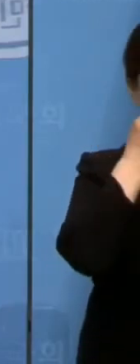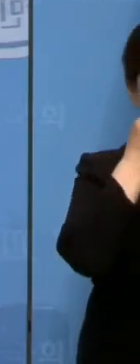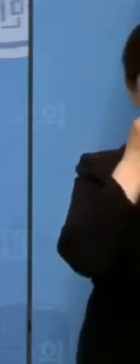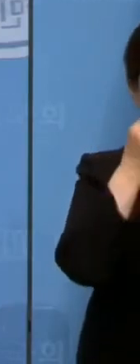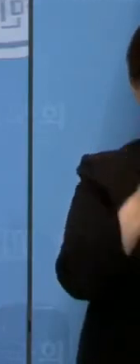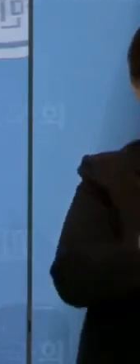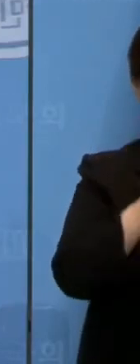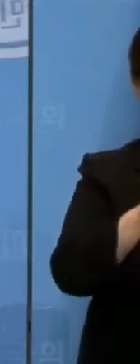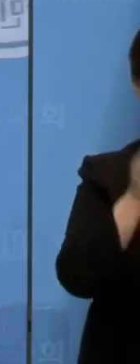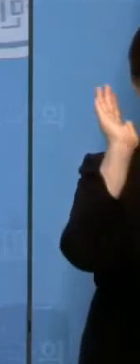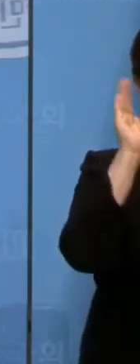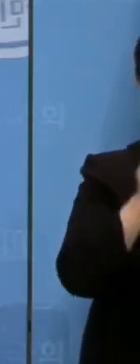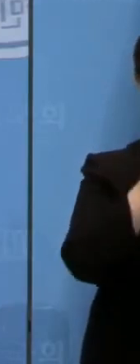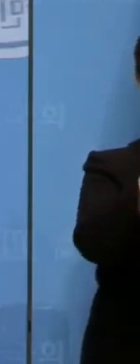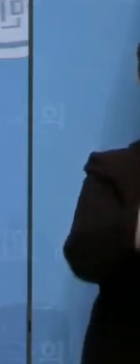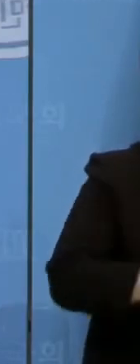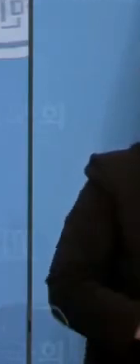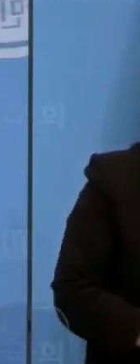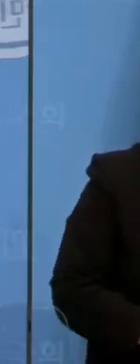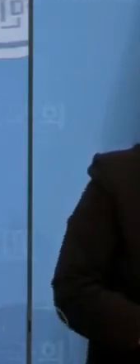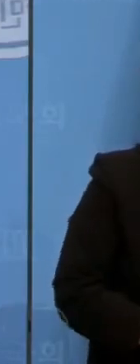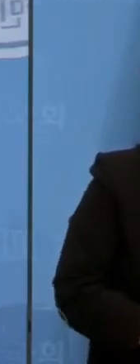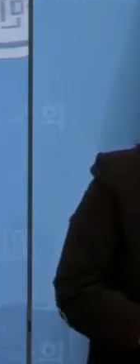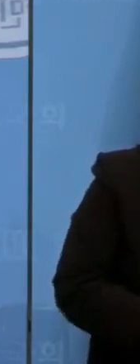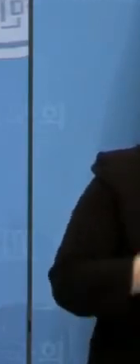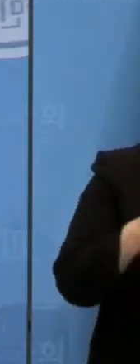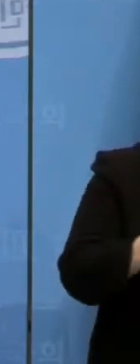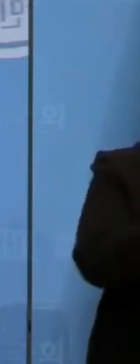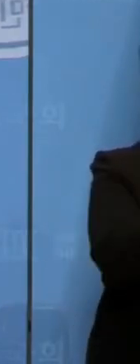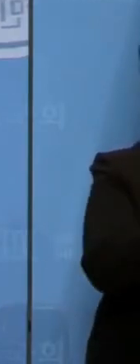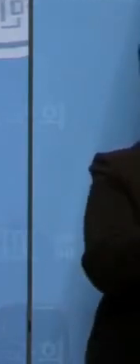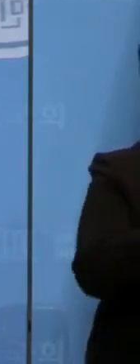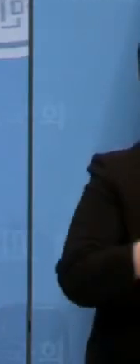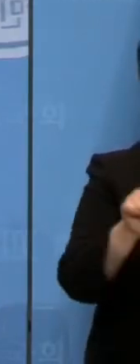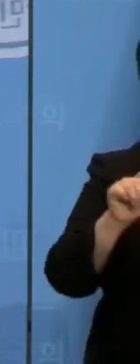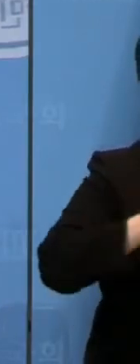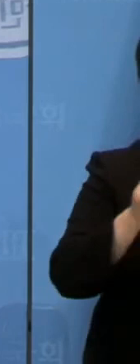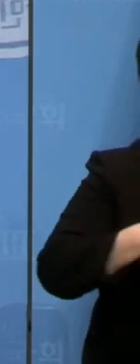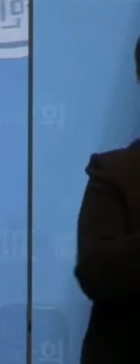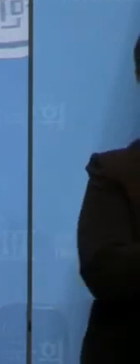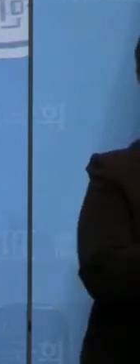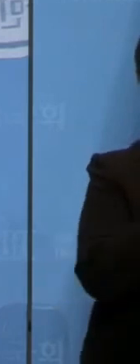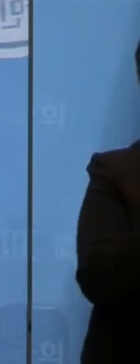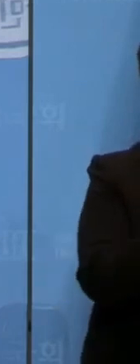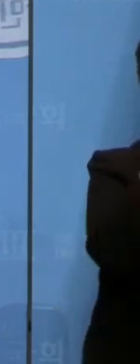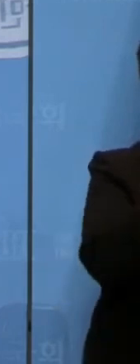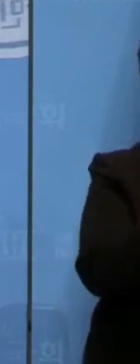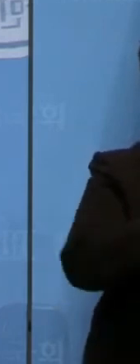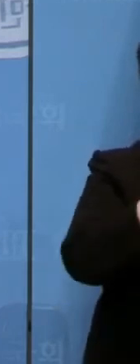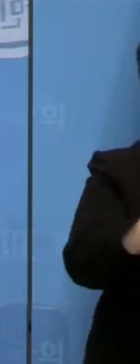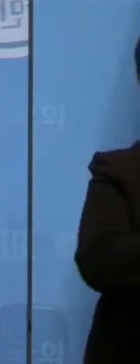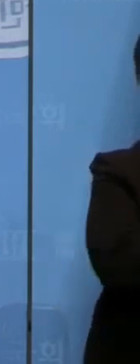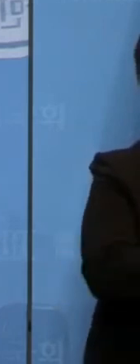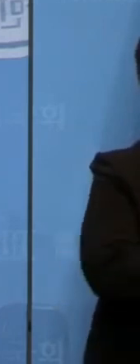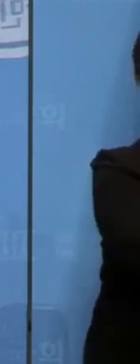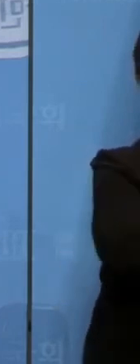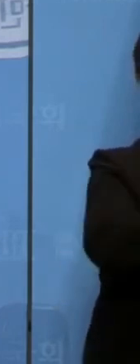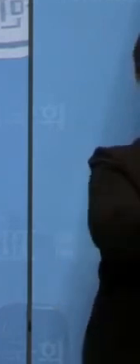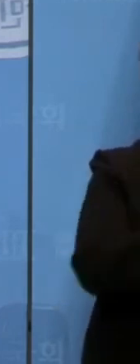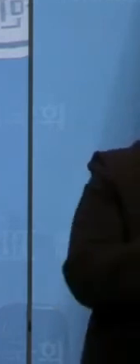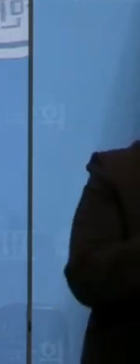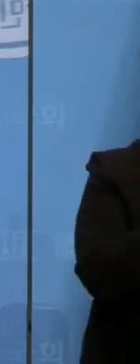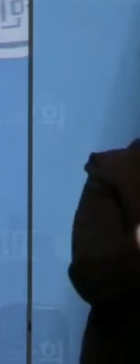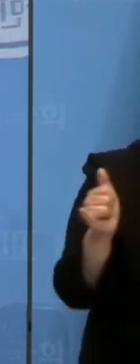없어서 오늘 기자회견을 자청했습니다. 2월 1일 군부 쿠데타로 정권을 장악한 이래 미얀마